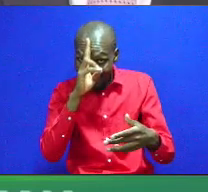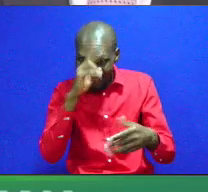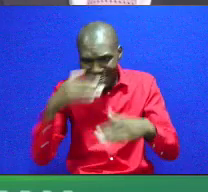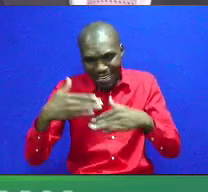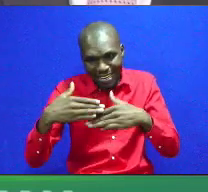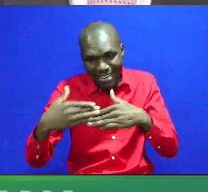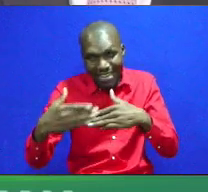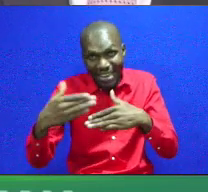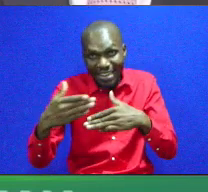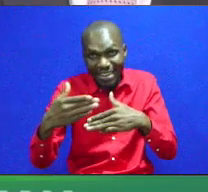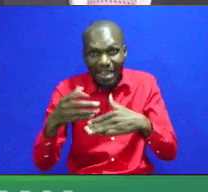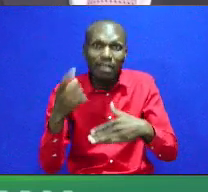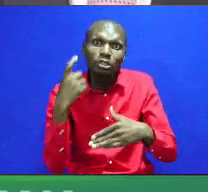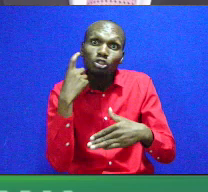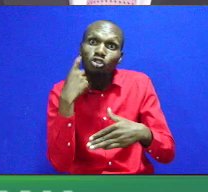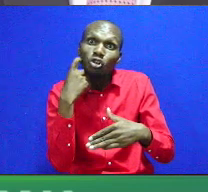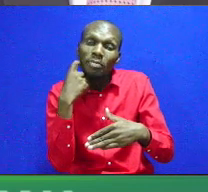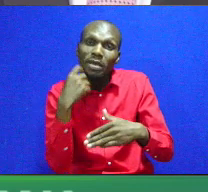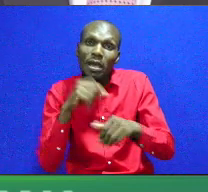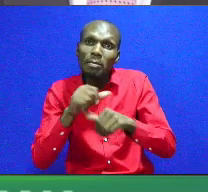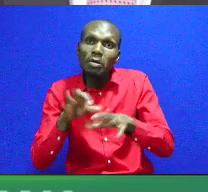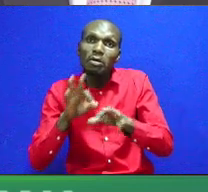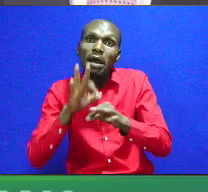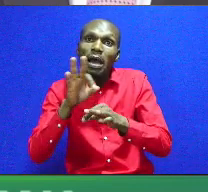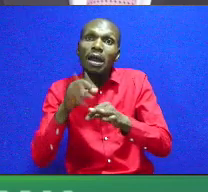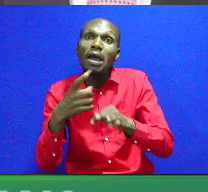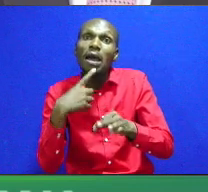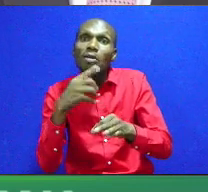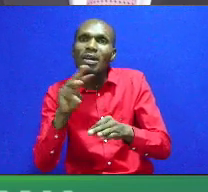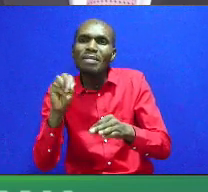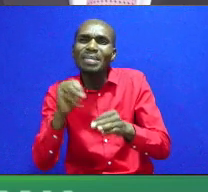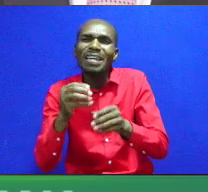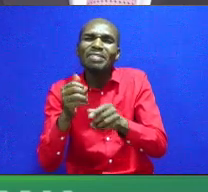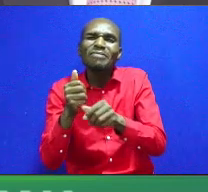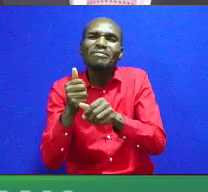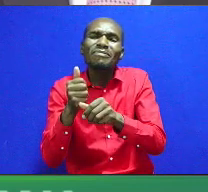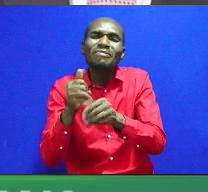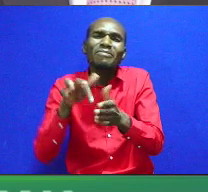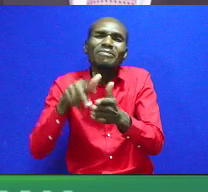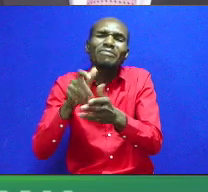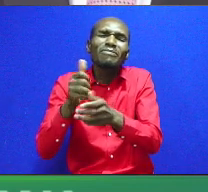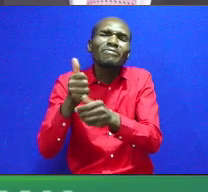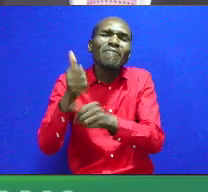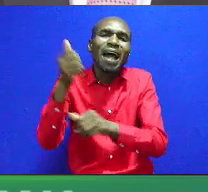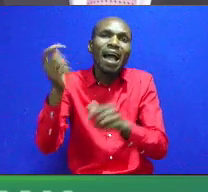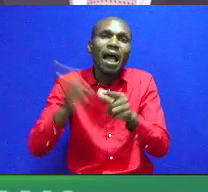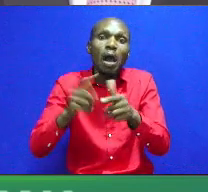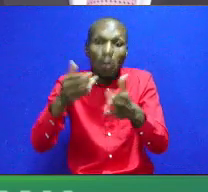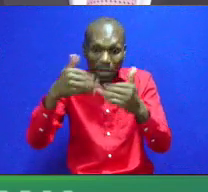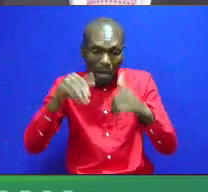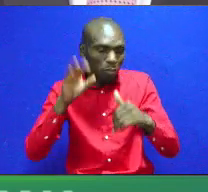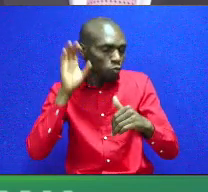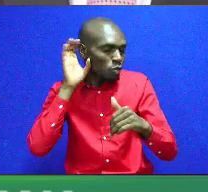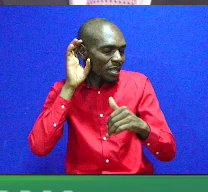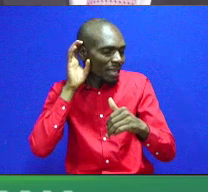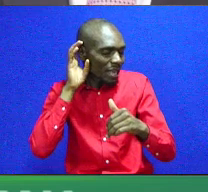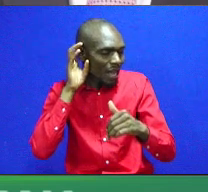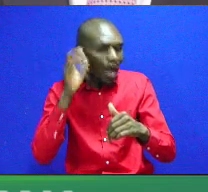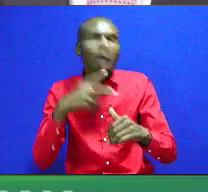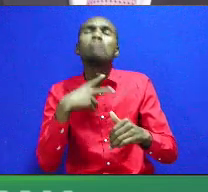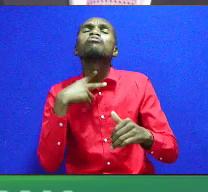ange seduke ye ange chimite mie ye mo bakera kinsa chintambe ke tambe mono kotaracha ko ibona nga kia wakeri